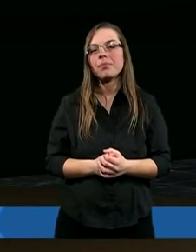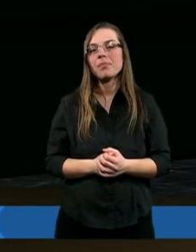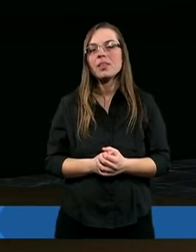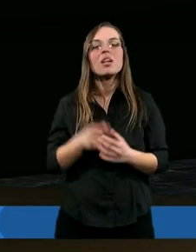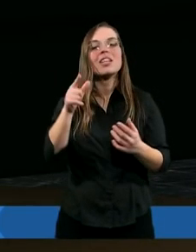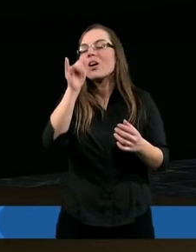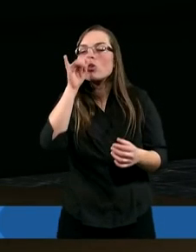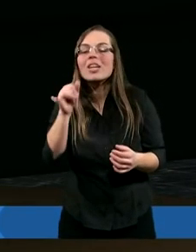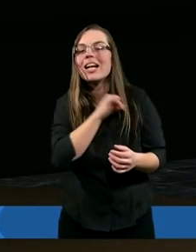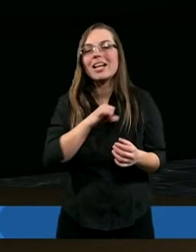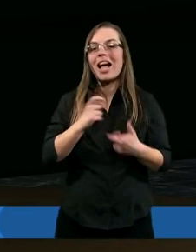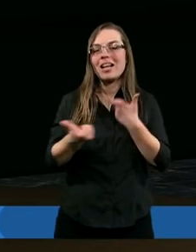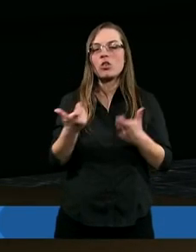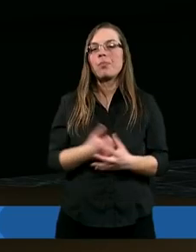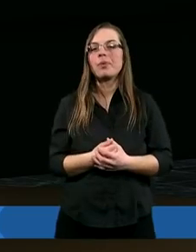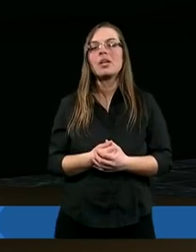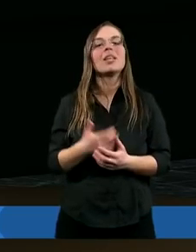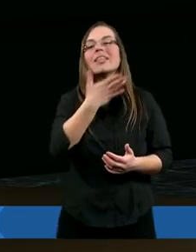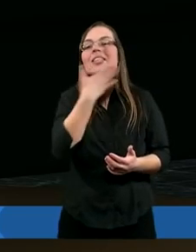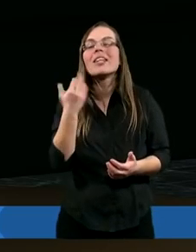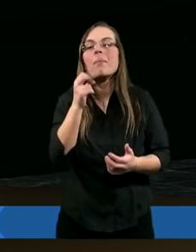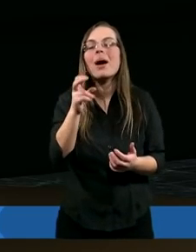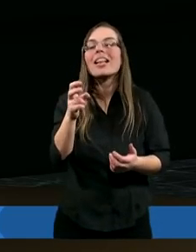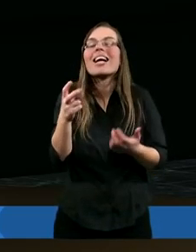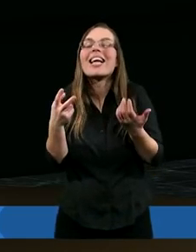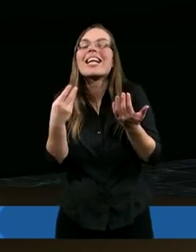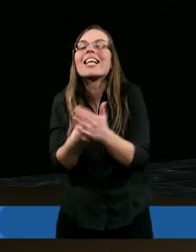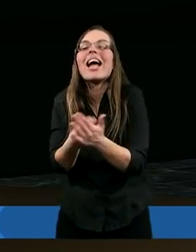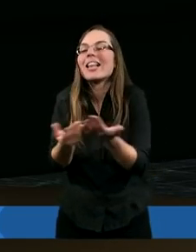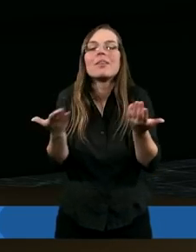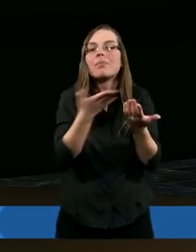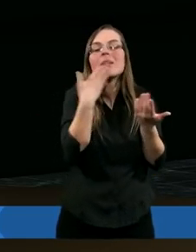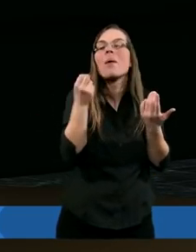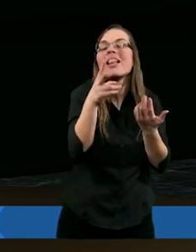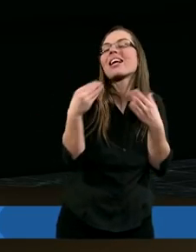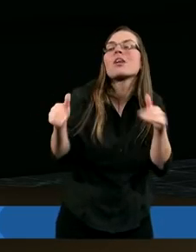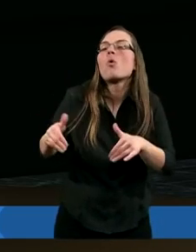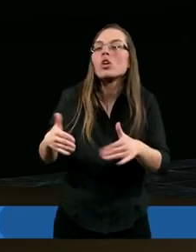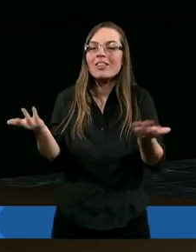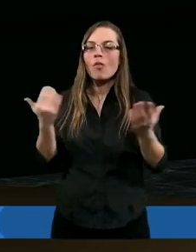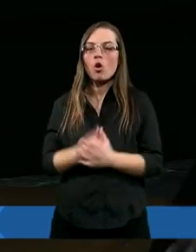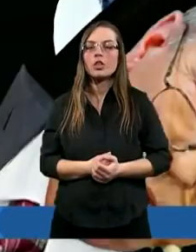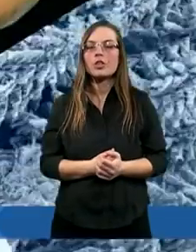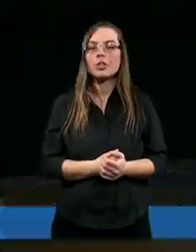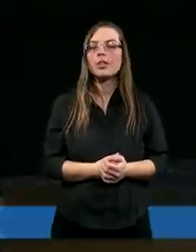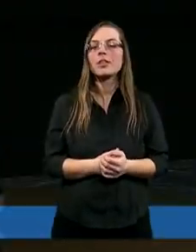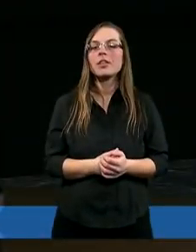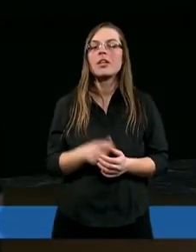To nie, to się tak nie da. Nie ma żadnej takiej ceny. Nie ma takich możliwości.